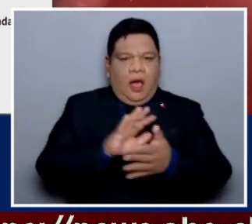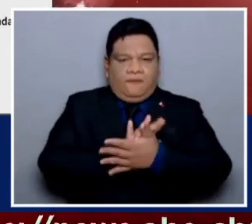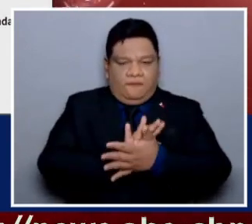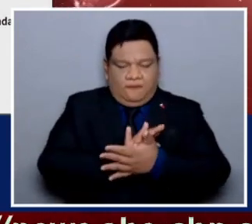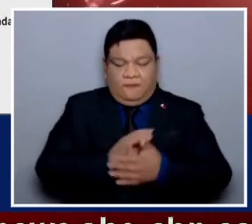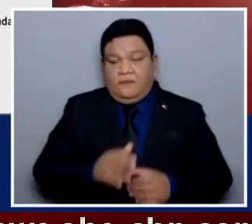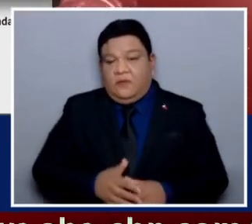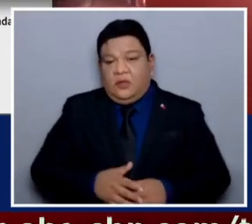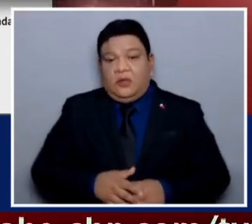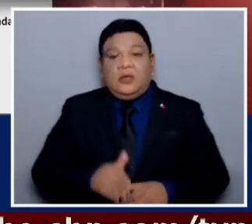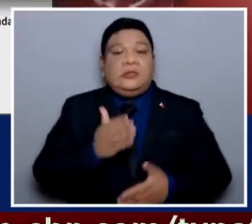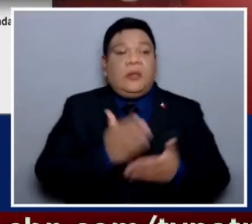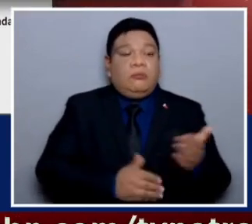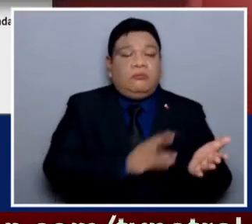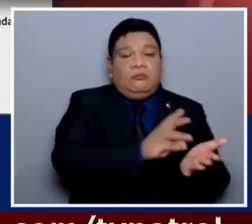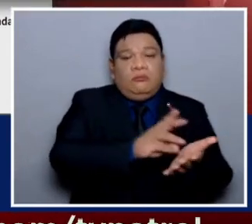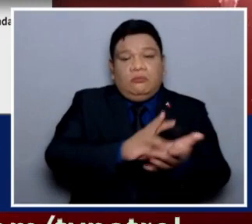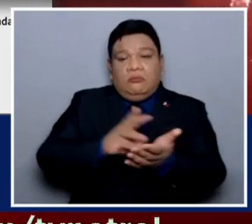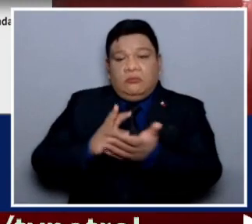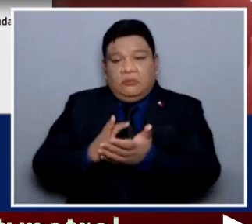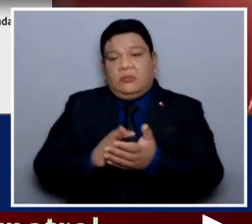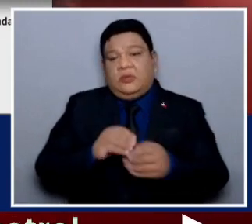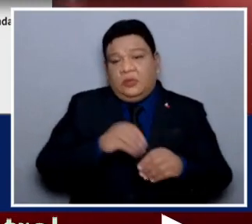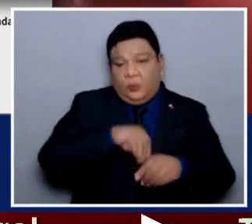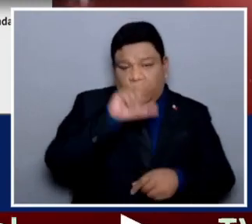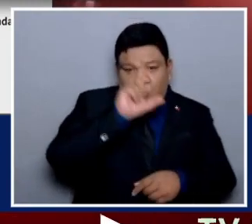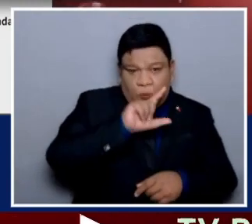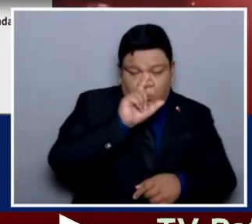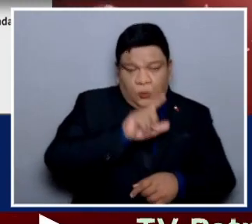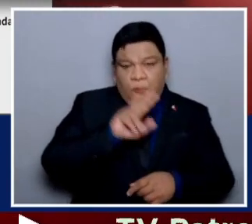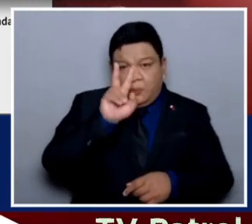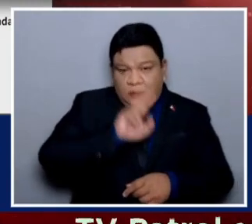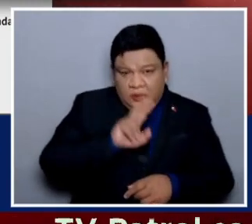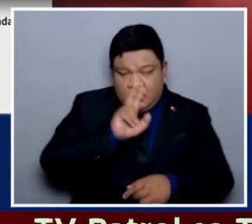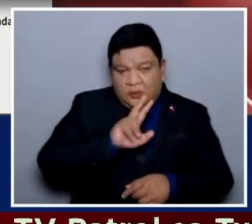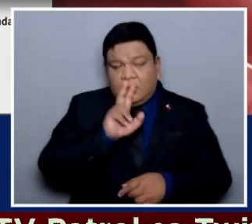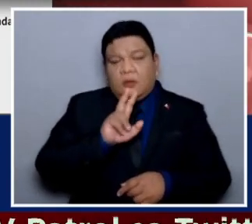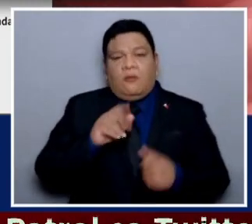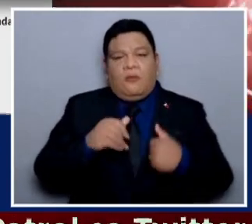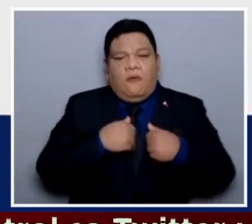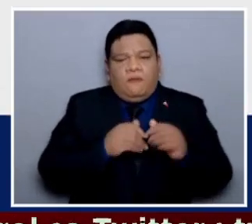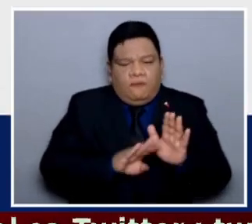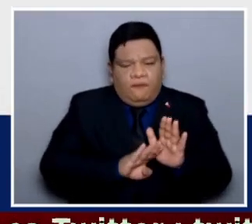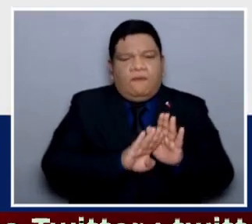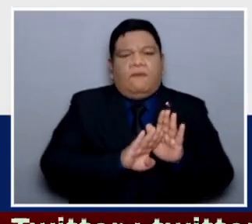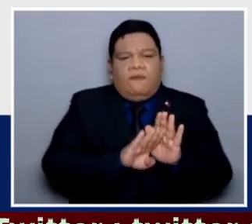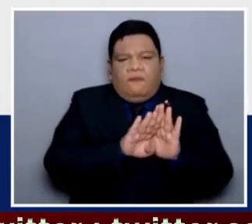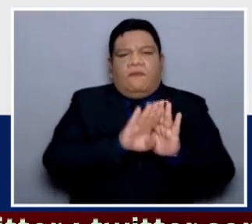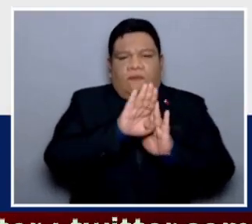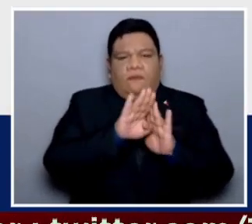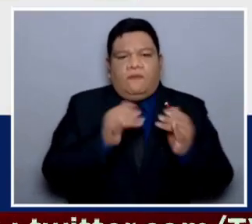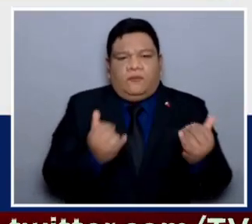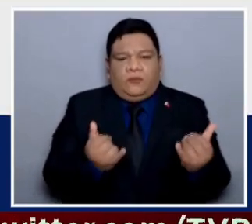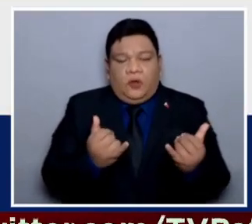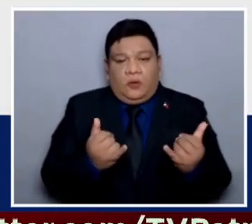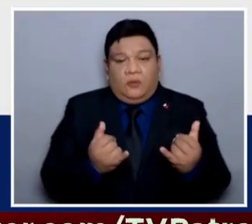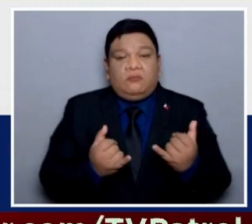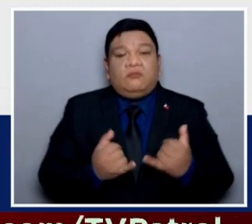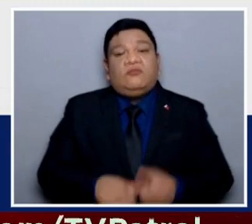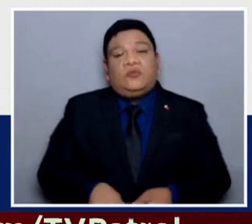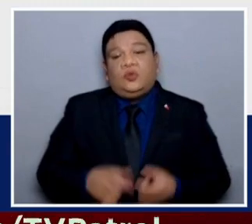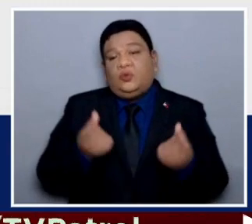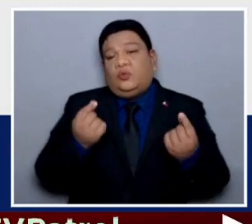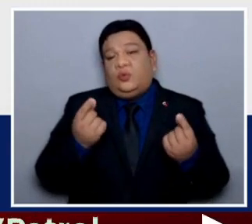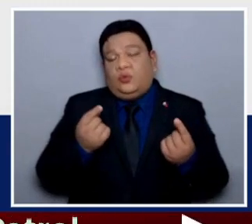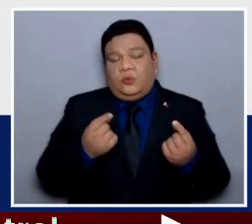ang ibang lugar, gaya ng nalalabing bahagi ng Luzon, maging ang Visayas, tumataas na rin. Dahil dito, inirekomenda na